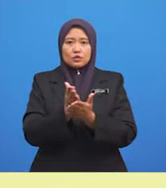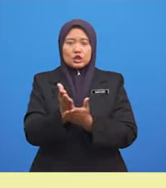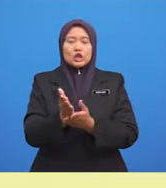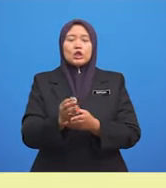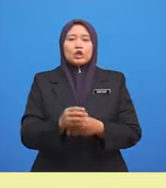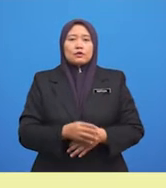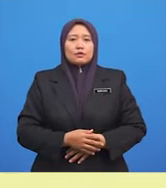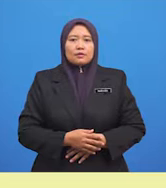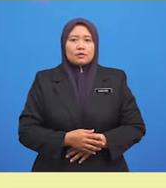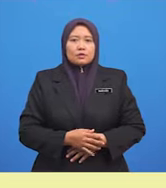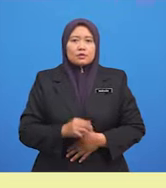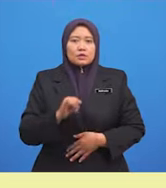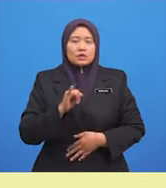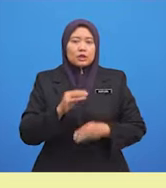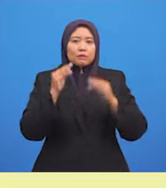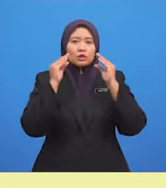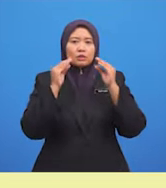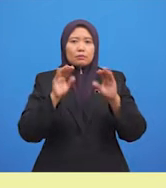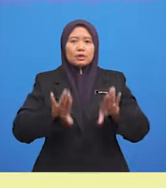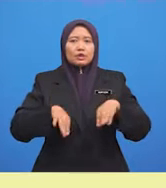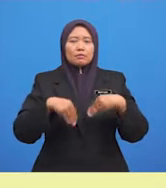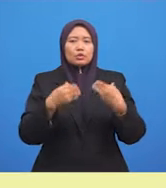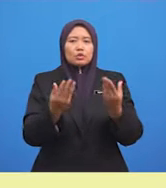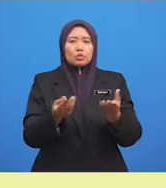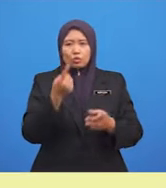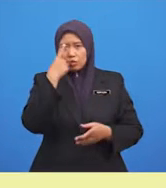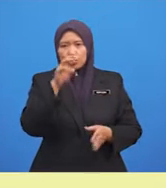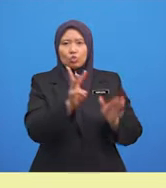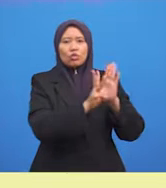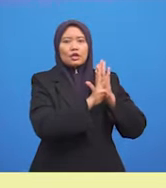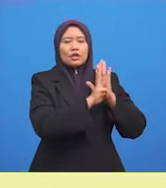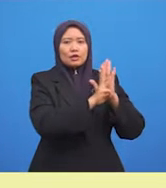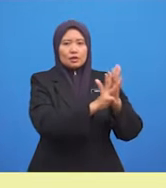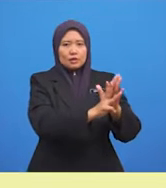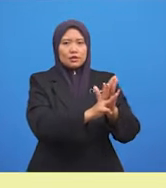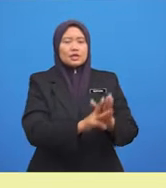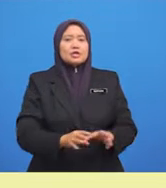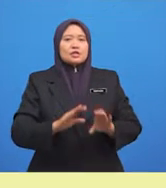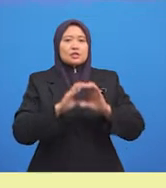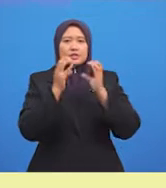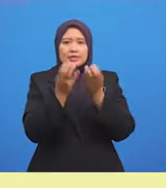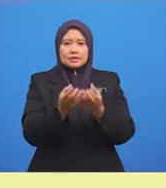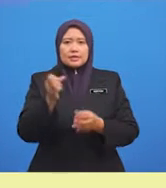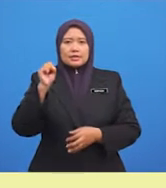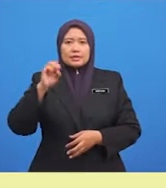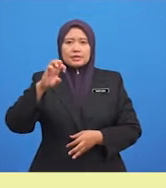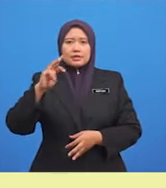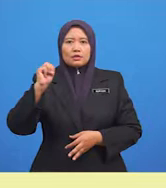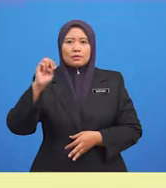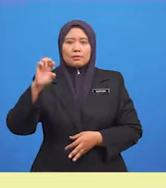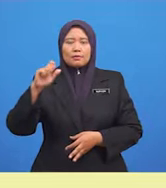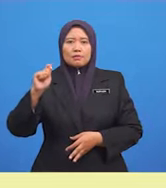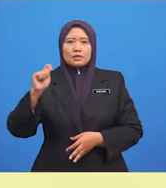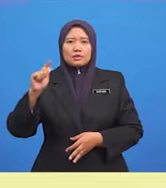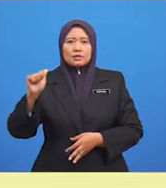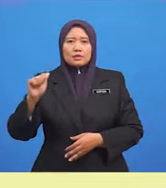Seterusnya, cikgu akan mengajar bagaimana untuk mewakilkan set semester dan set